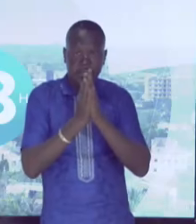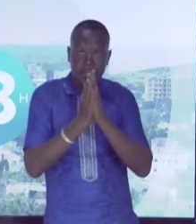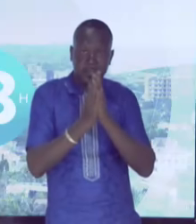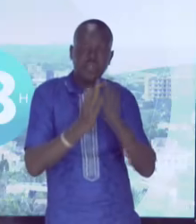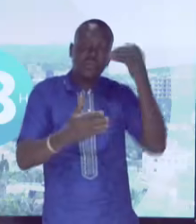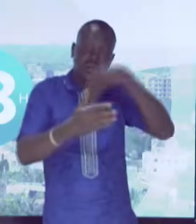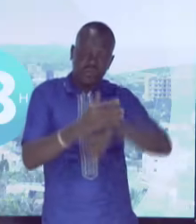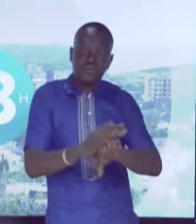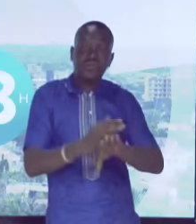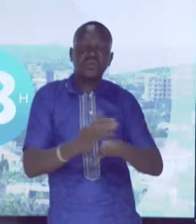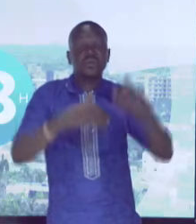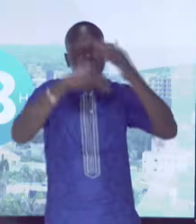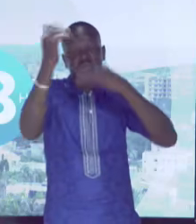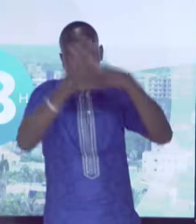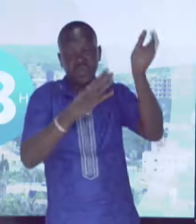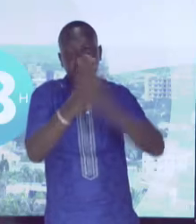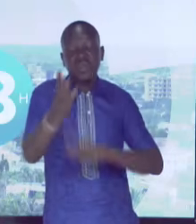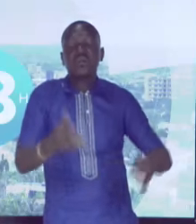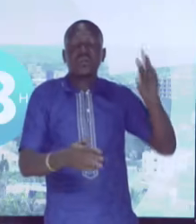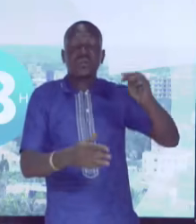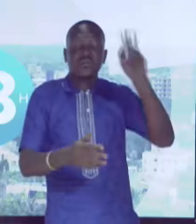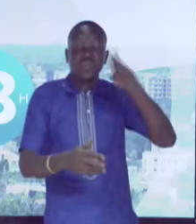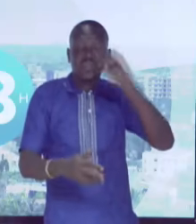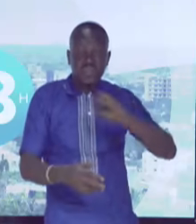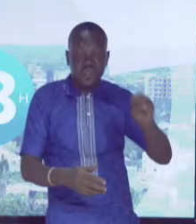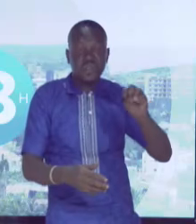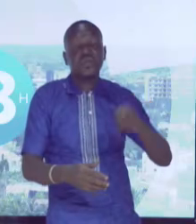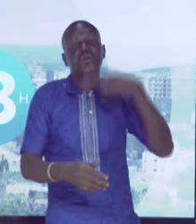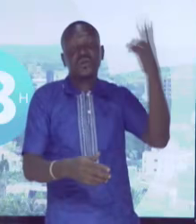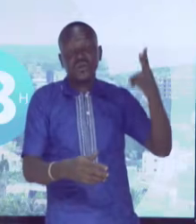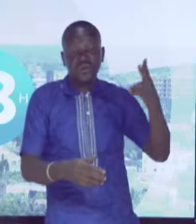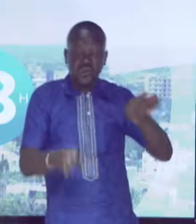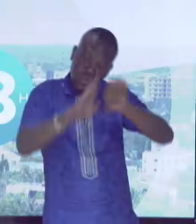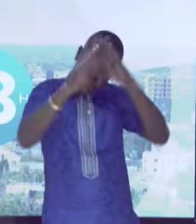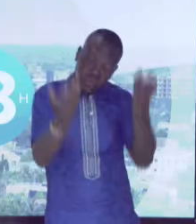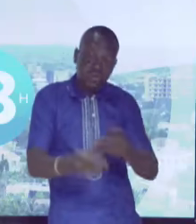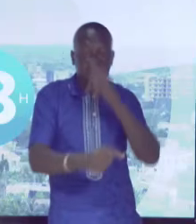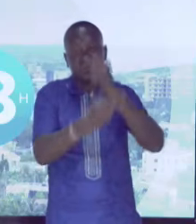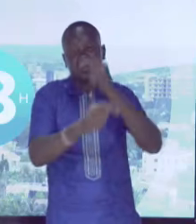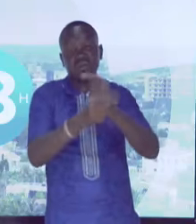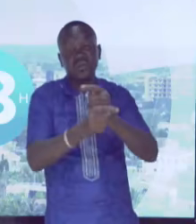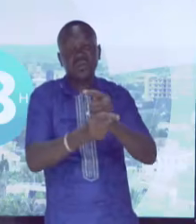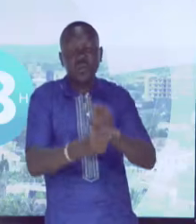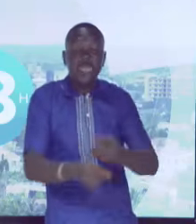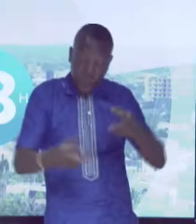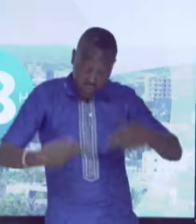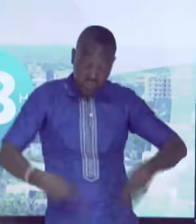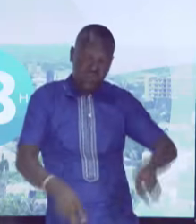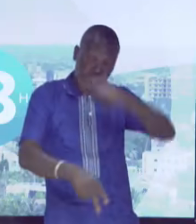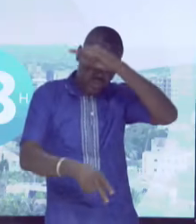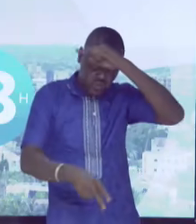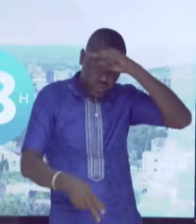Dans le volet infrastructure, le MPSR 2 s'est également illustré avec le lancement des travaux de bitumage de la Nationale